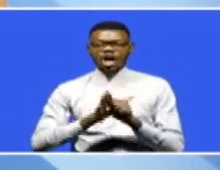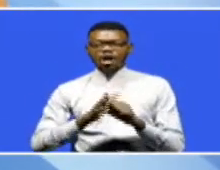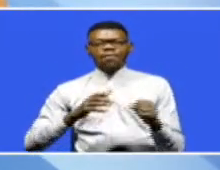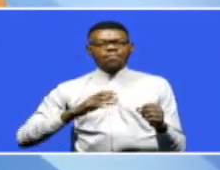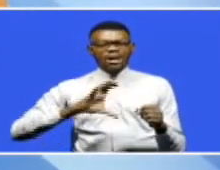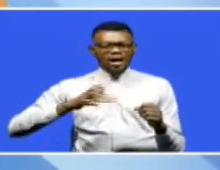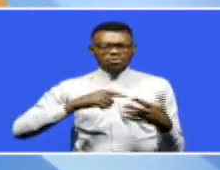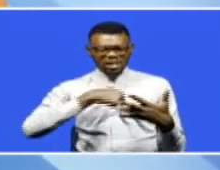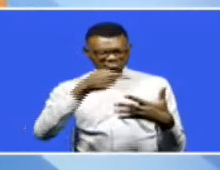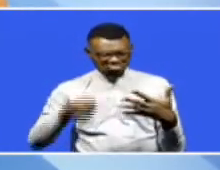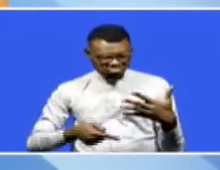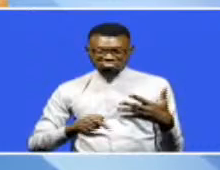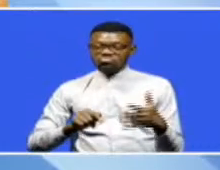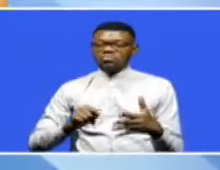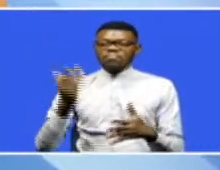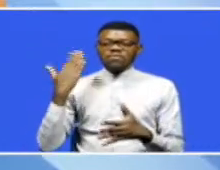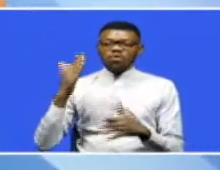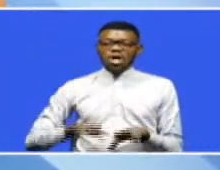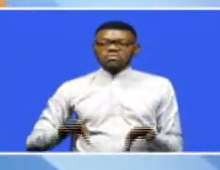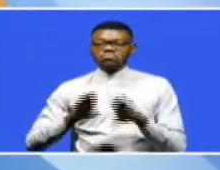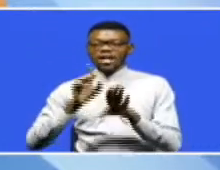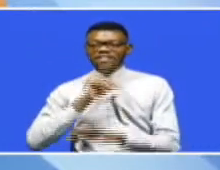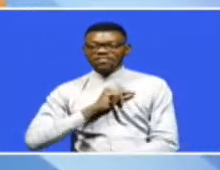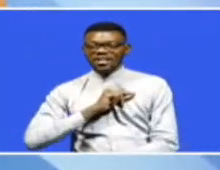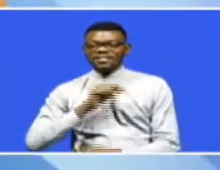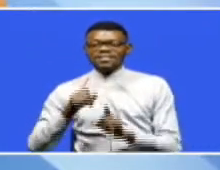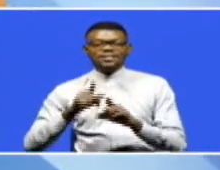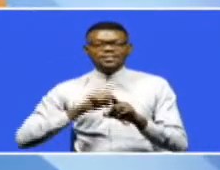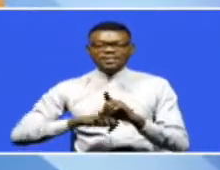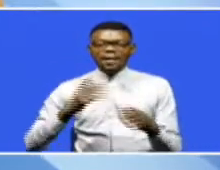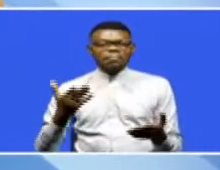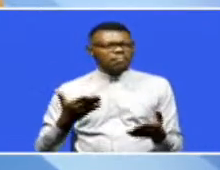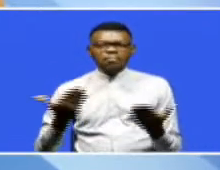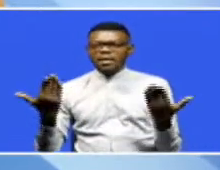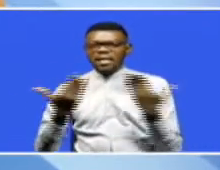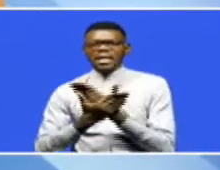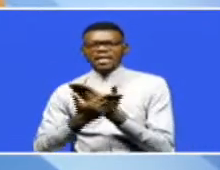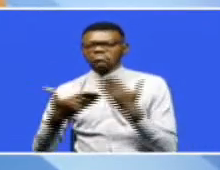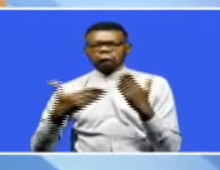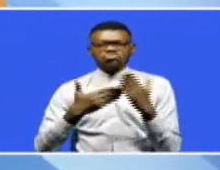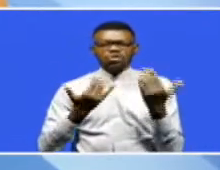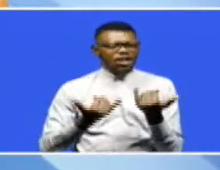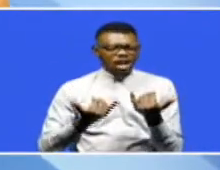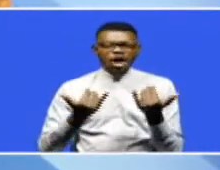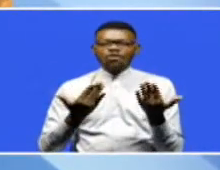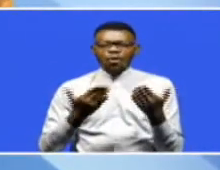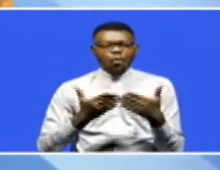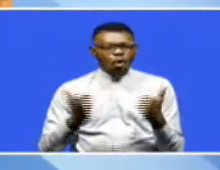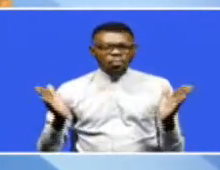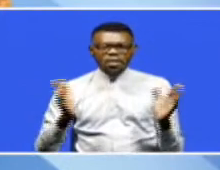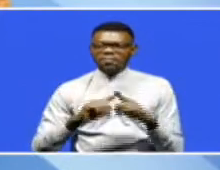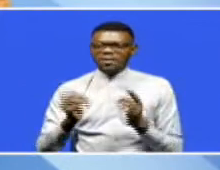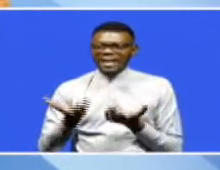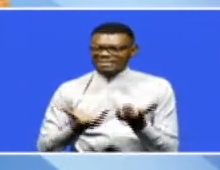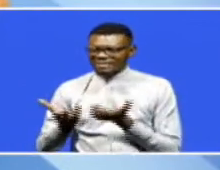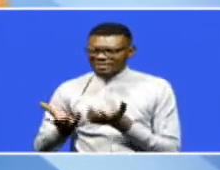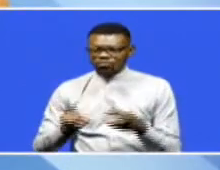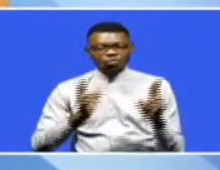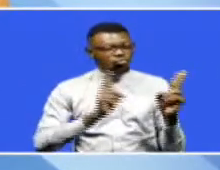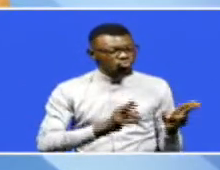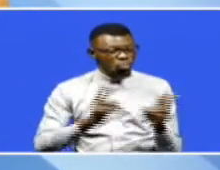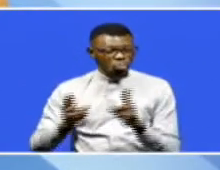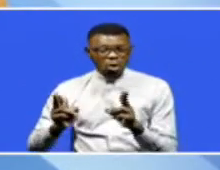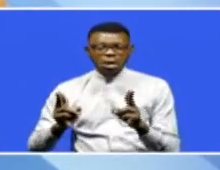kaunti tano zilizokuwa zimefungwa na pia saa za kafyu kupunguzwa, shughuli ya biashara bado hazijarejelea hali yake ya